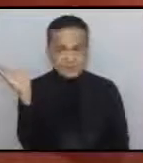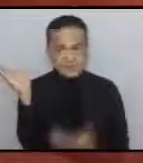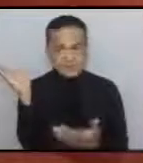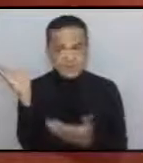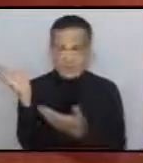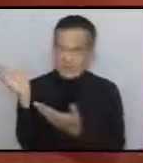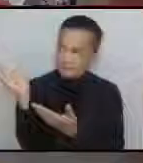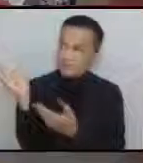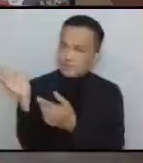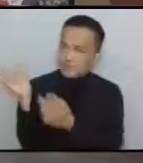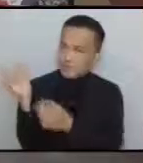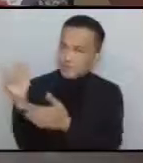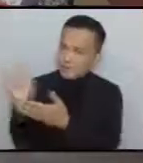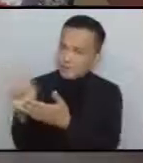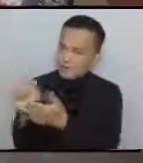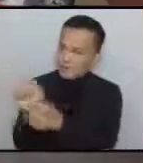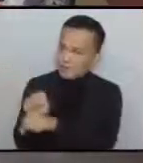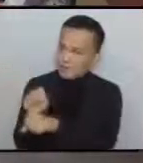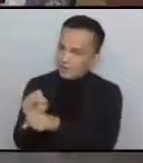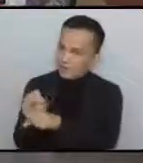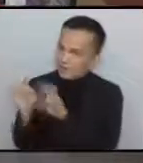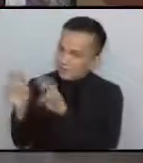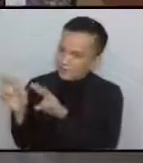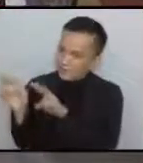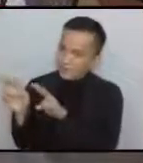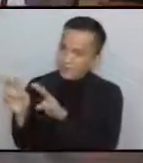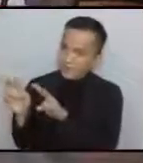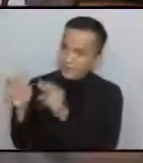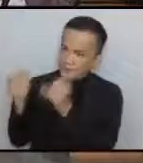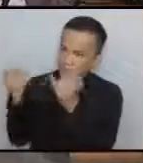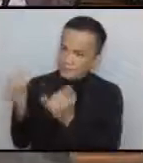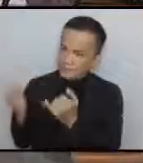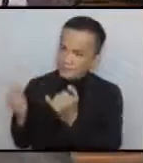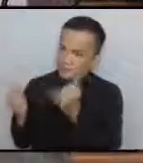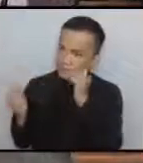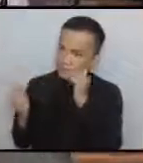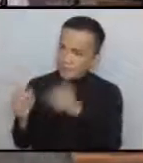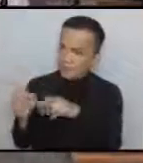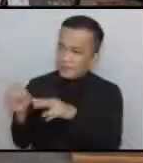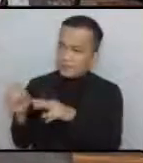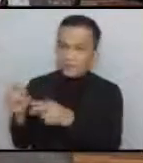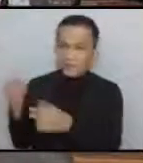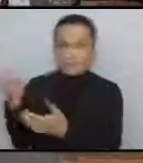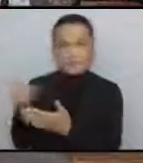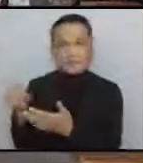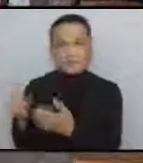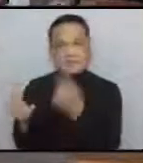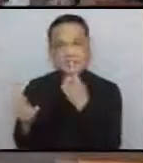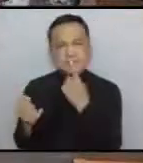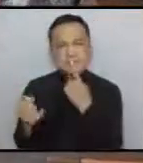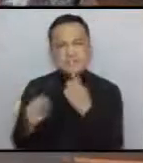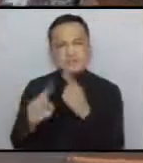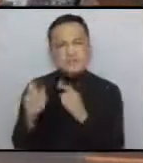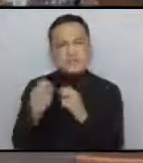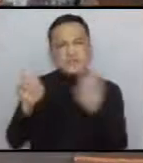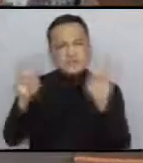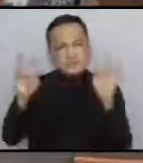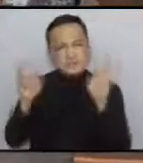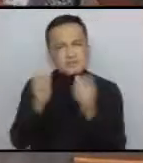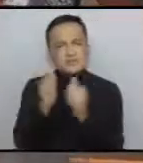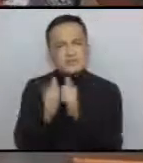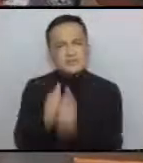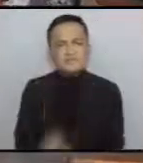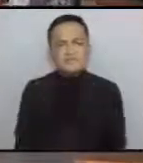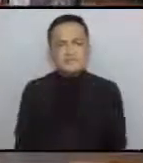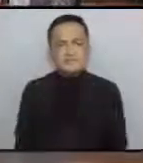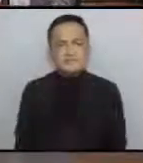namang kapansin-pansin itong mga imahe ng babae sa iyong mga paintings. Ano ang ibig sabihin yan? Para sa inyo, anong meaning behind